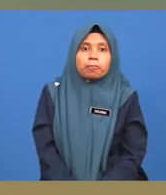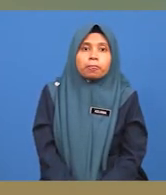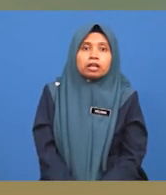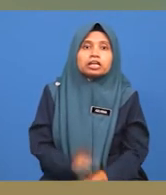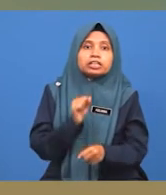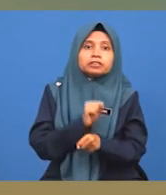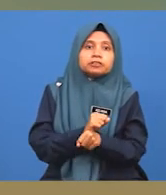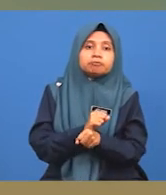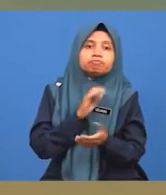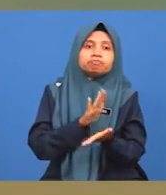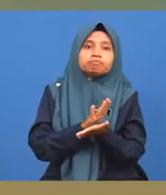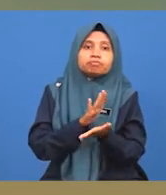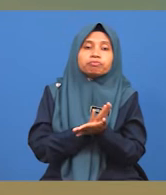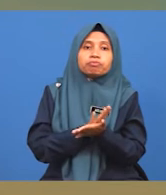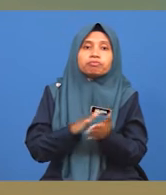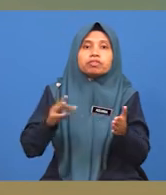Sekarang,